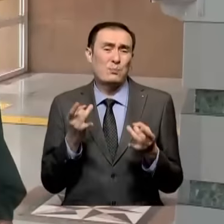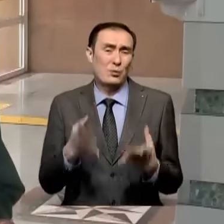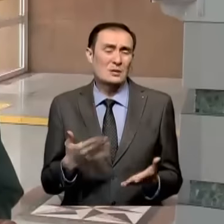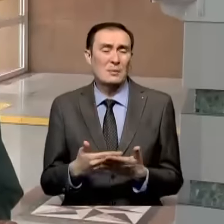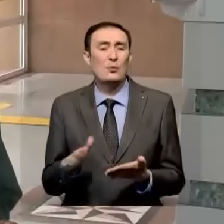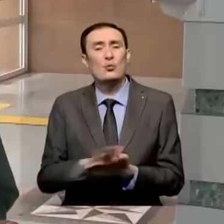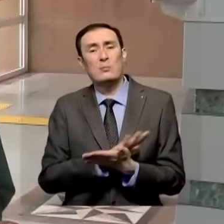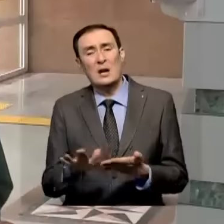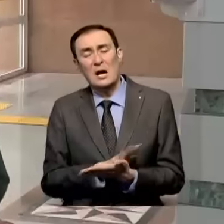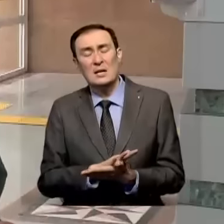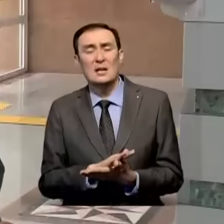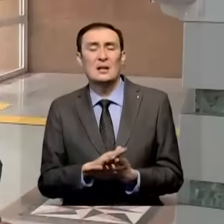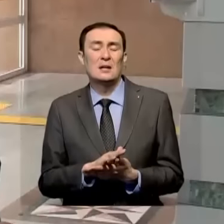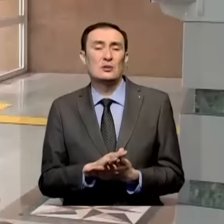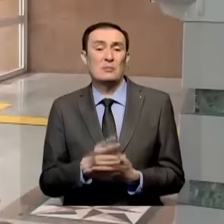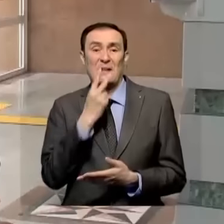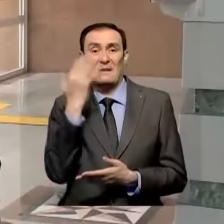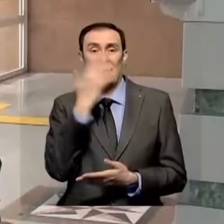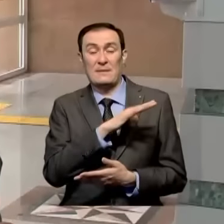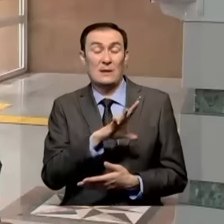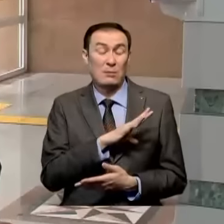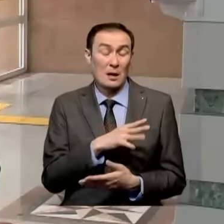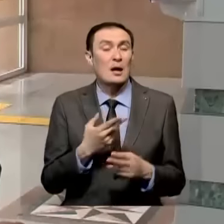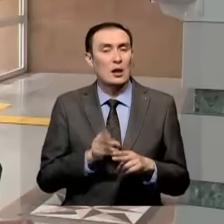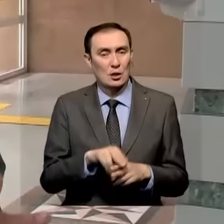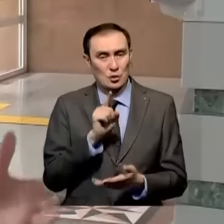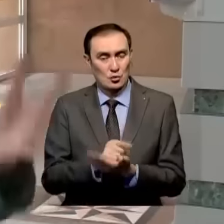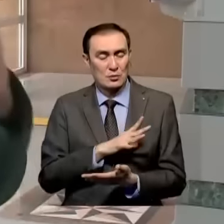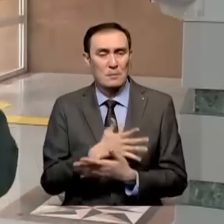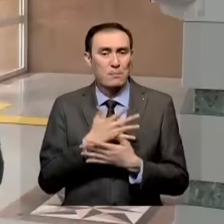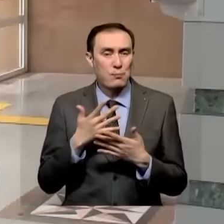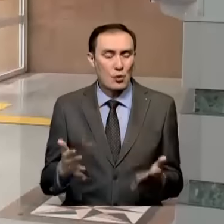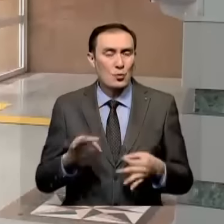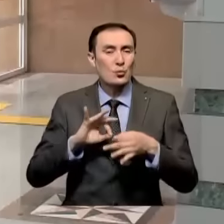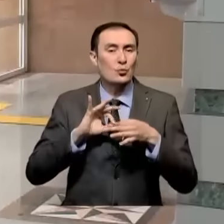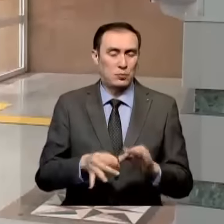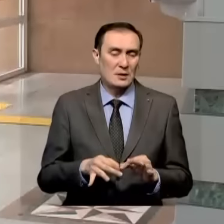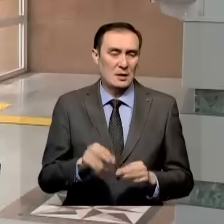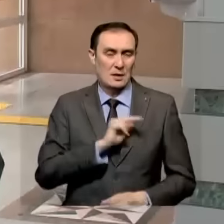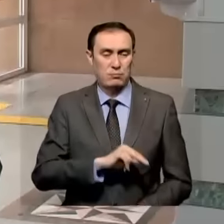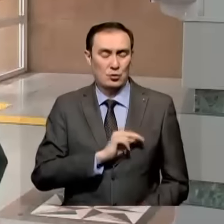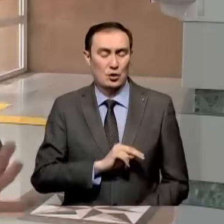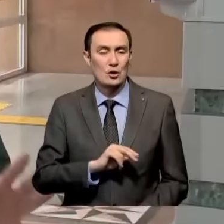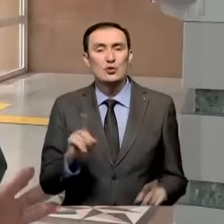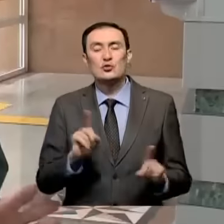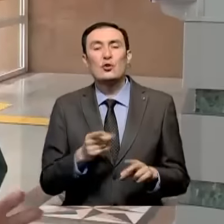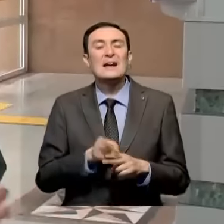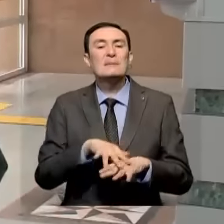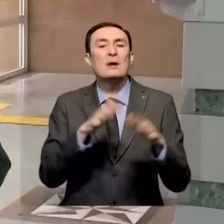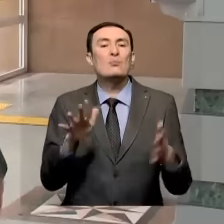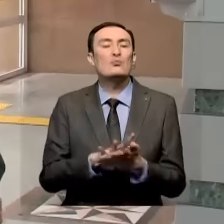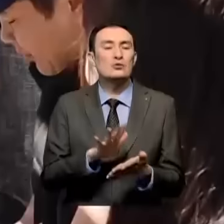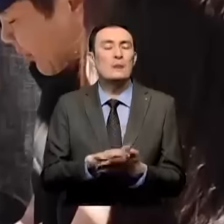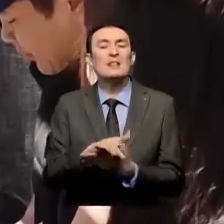там убрать что-то, да, с глаз долой, из сердца вон. Это уже и более такая углубленная история. А что с этим мусором